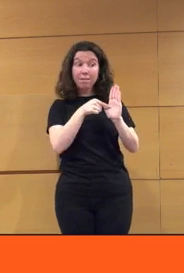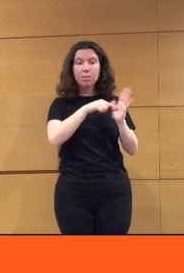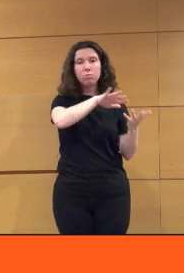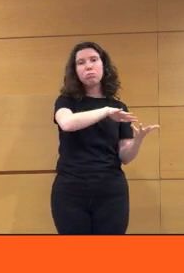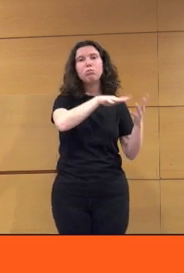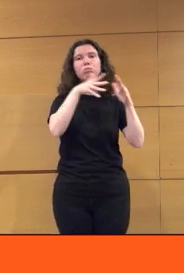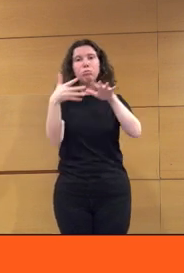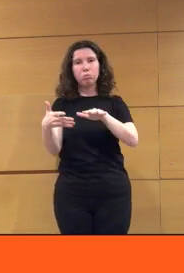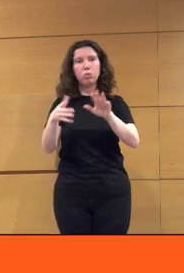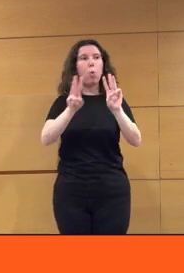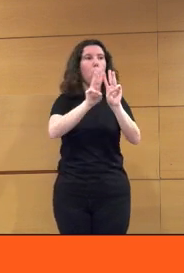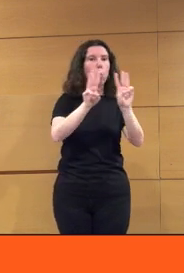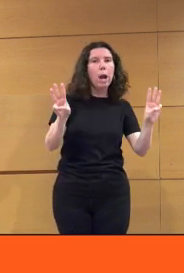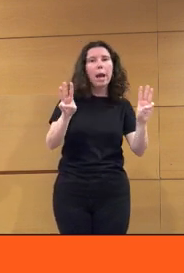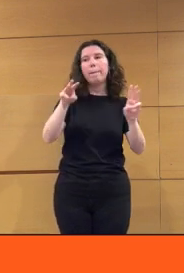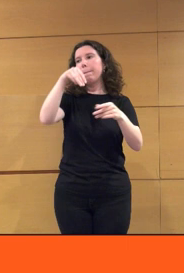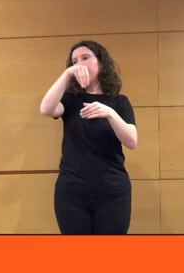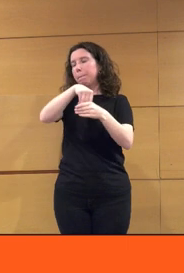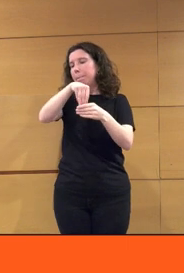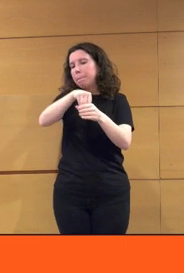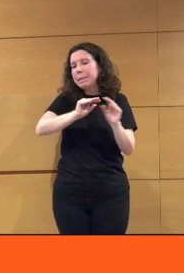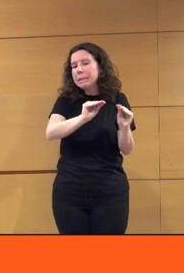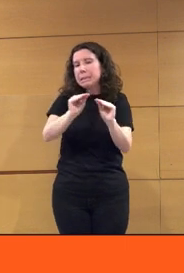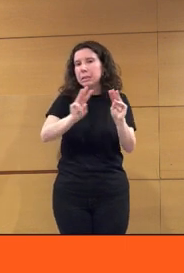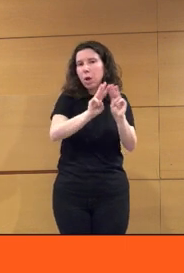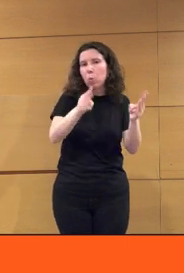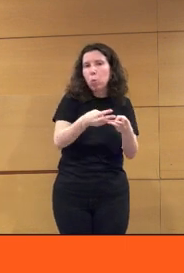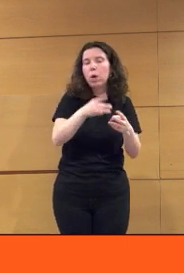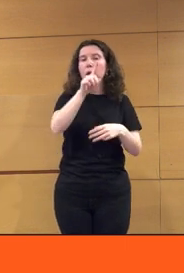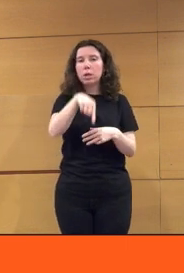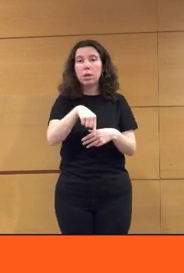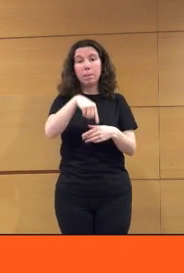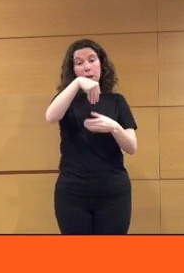les aplicacions web, intranets, extranets i aplicacions mòbils,